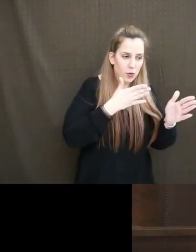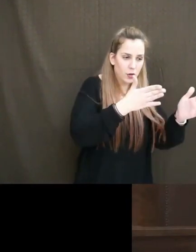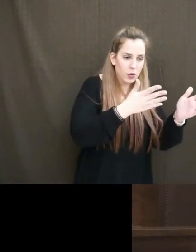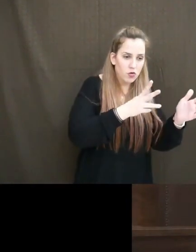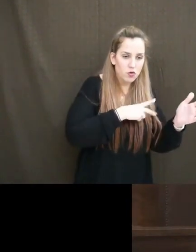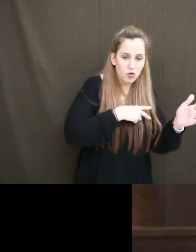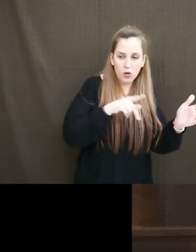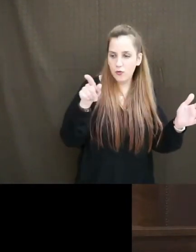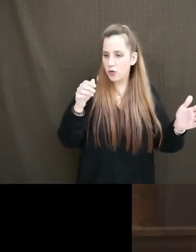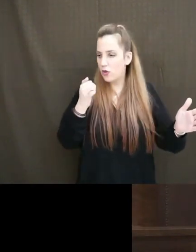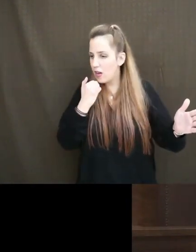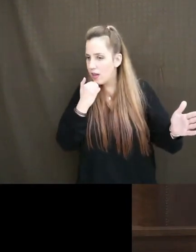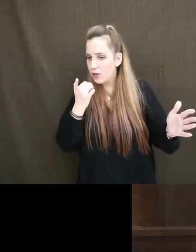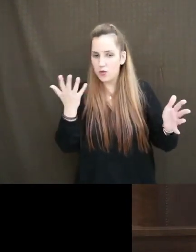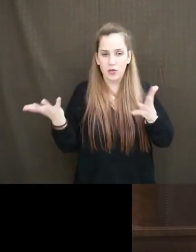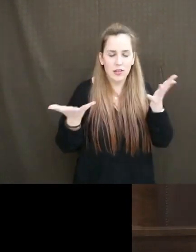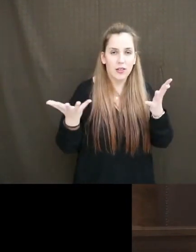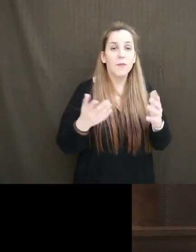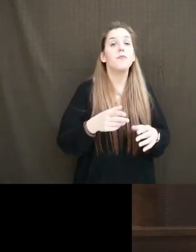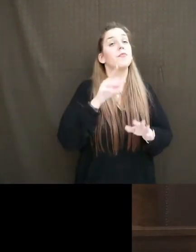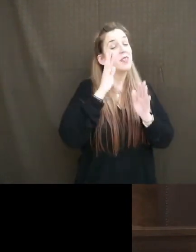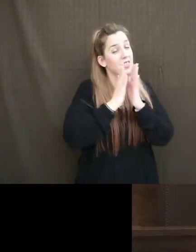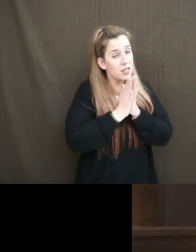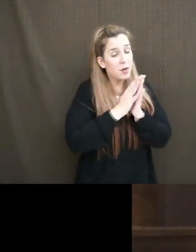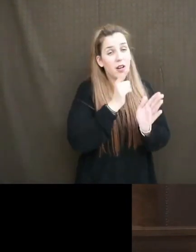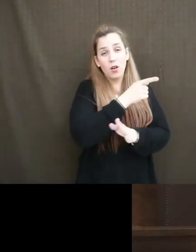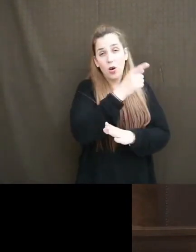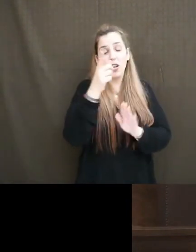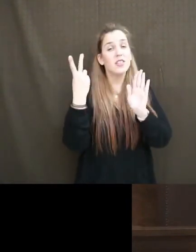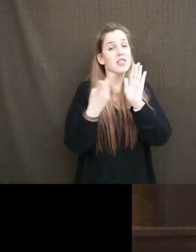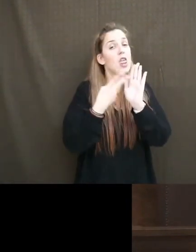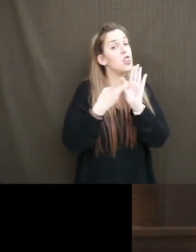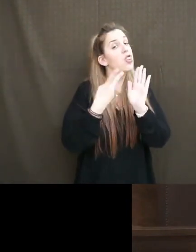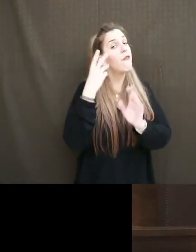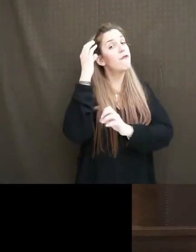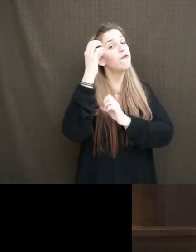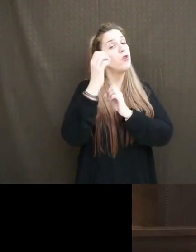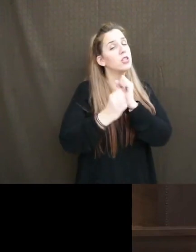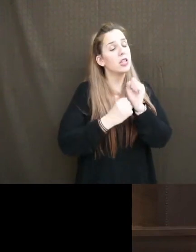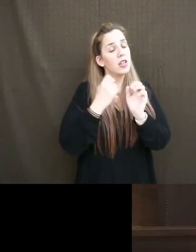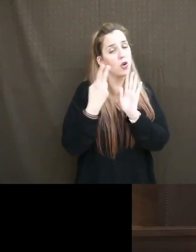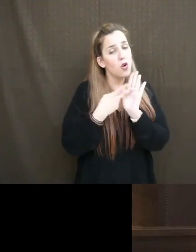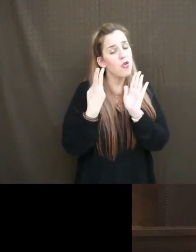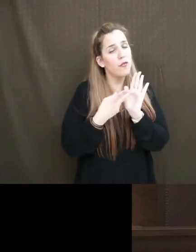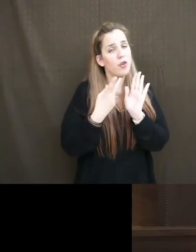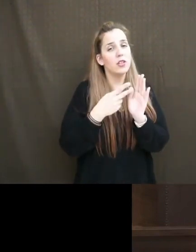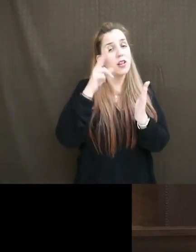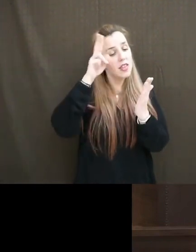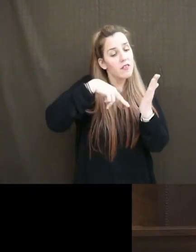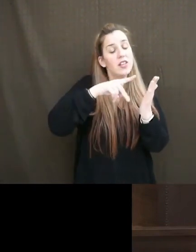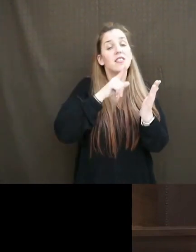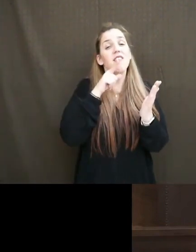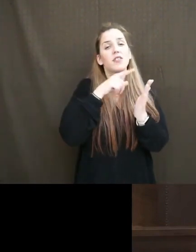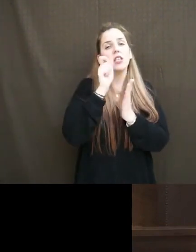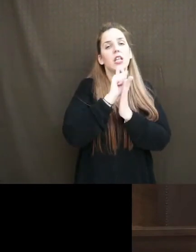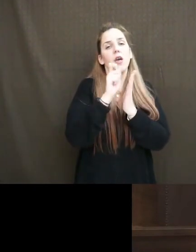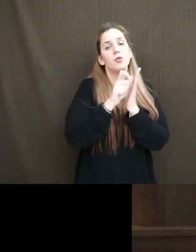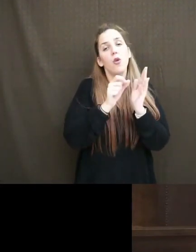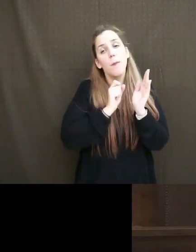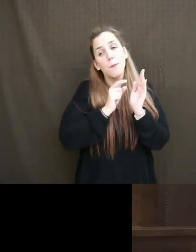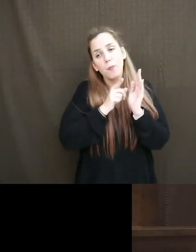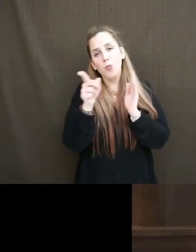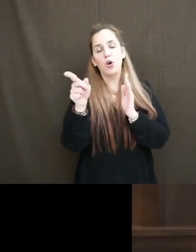Και κάθε φορά να ζητάμε από τον Θεό να μας ανοίγει τα μάτια, να βλέπουμε με ποιους τρόπους μπορεί εμείς οι ίδιοι να γλιστράμε στις